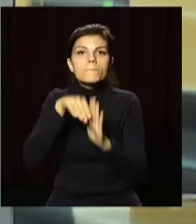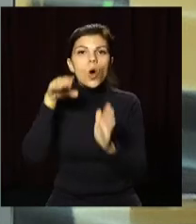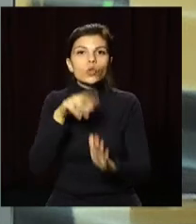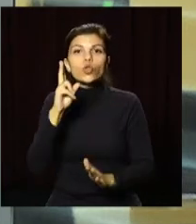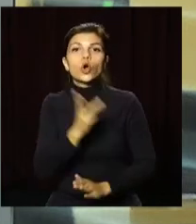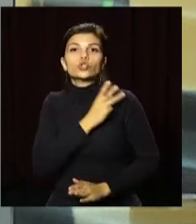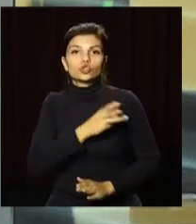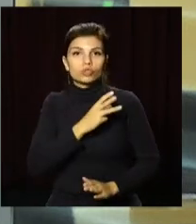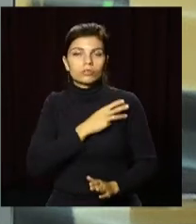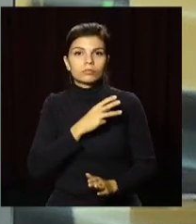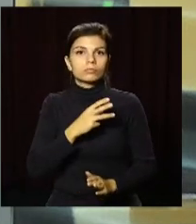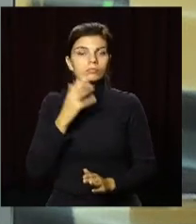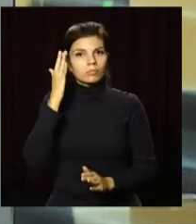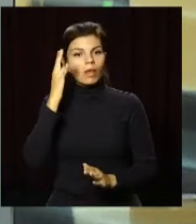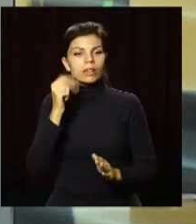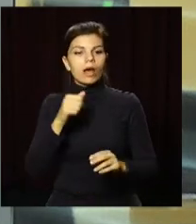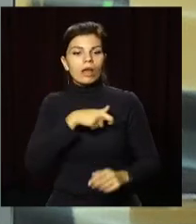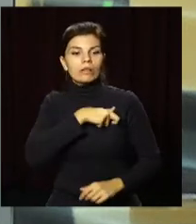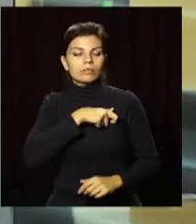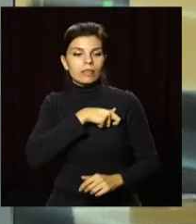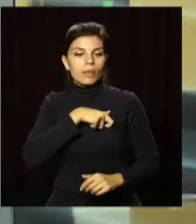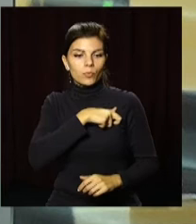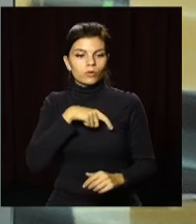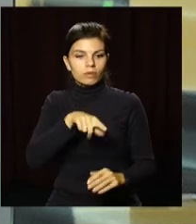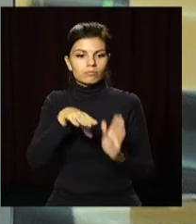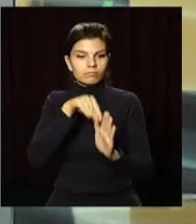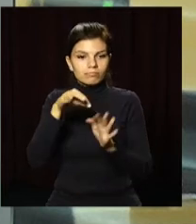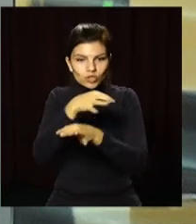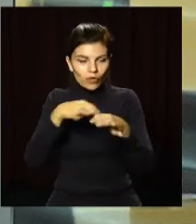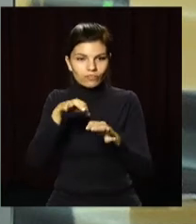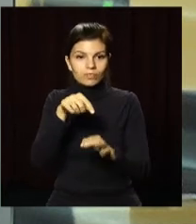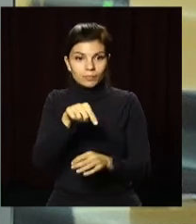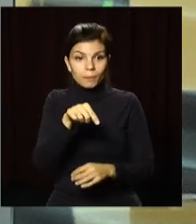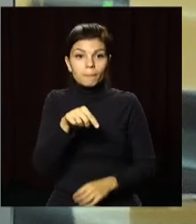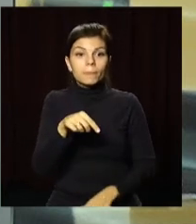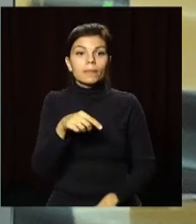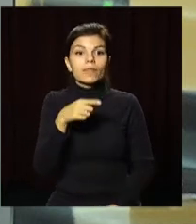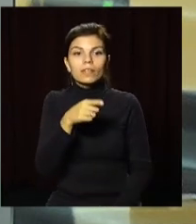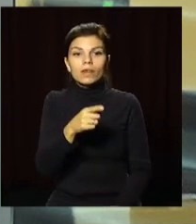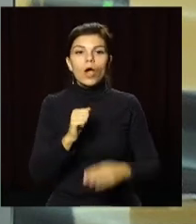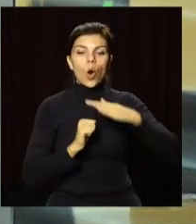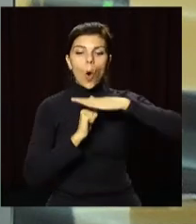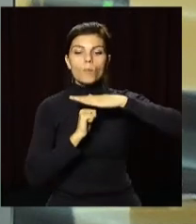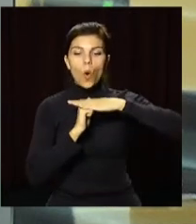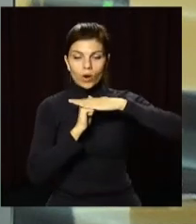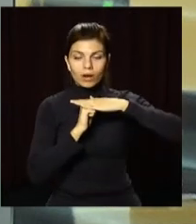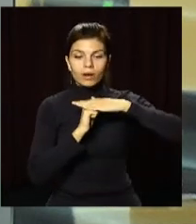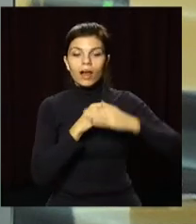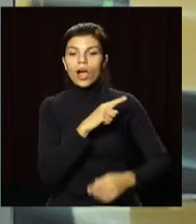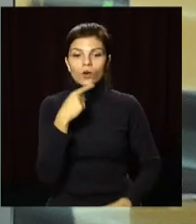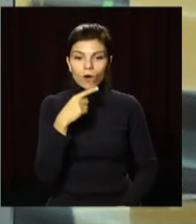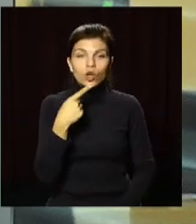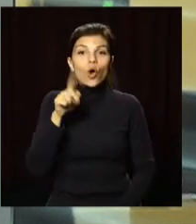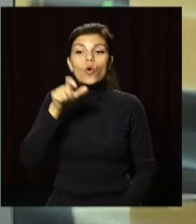чиї кандидати претендуватимуть на депутатські мандати в місцевих радах. У громадянській мережі «Опора» кажуть, більшість політсил,